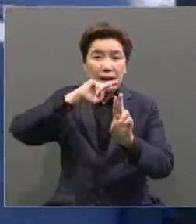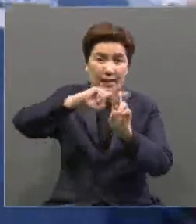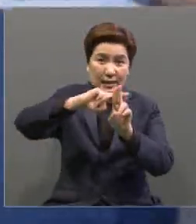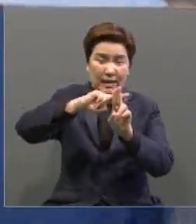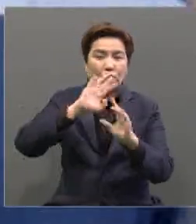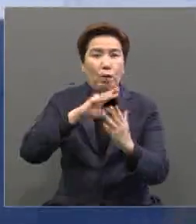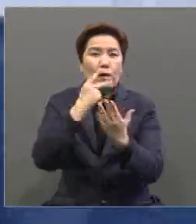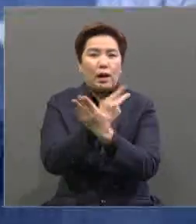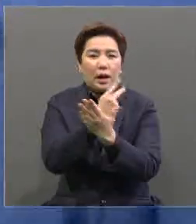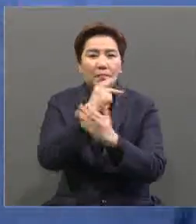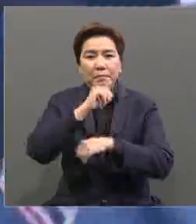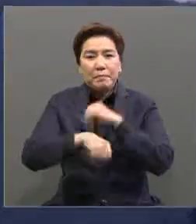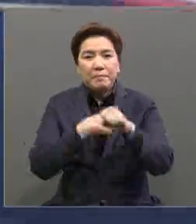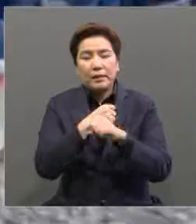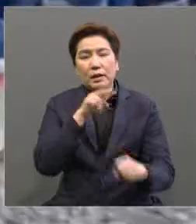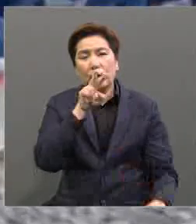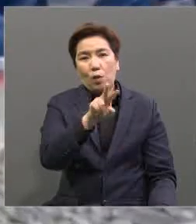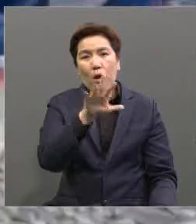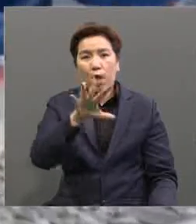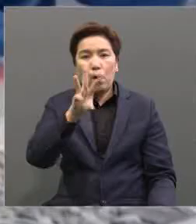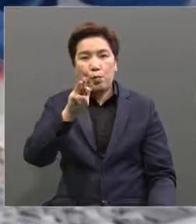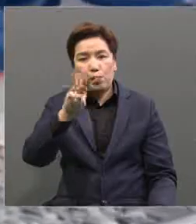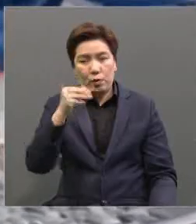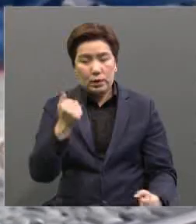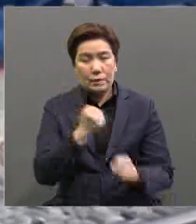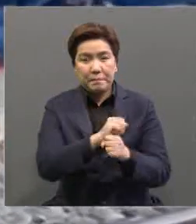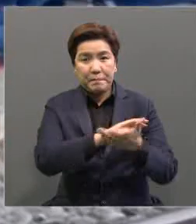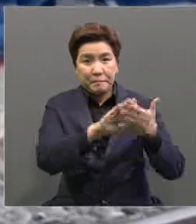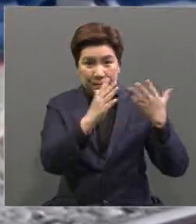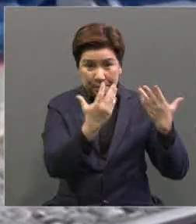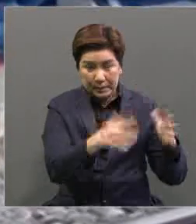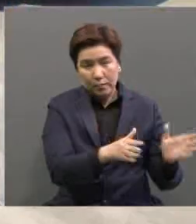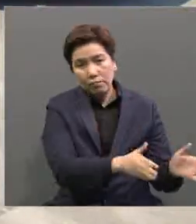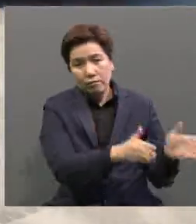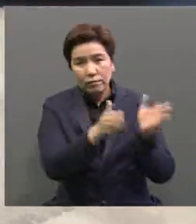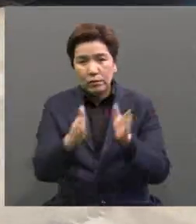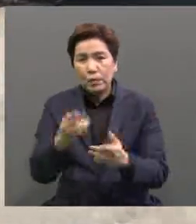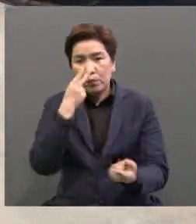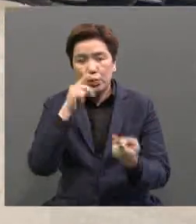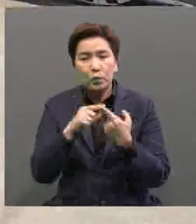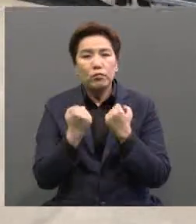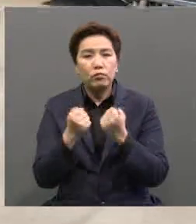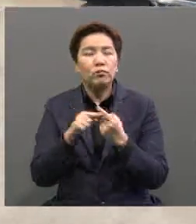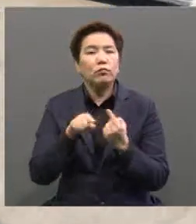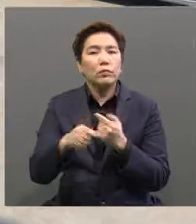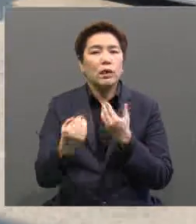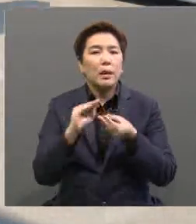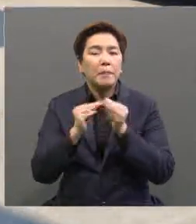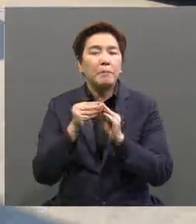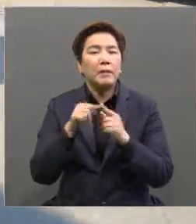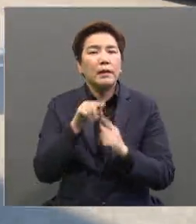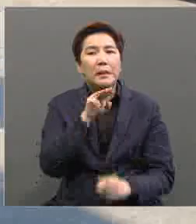จังหวัดกาญจนบุรีประจำปี2566ครับ พอเสร็จจากพื้นที่ตรงนี้นะครับท่านก็เดินทางไปที่มอเตอร์เวย์สา